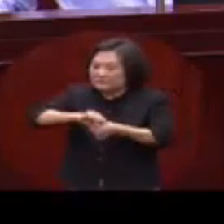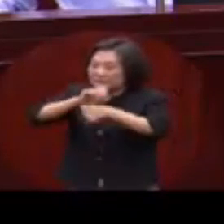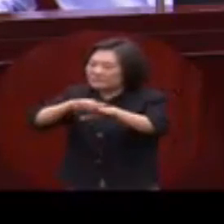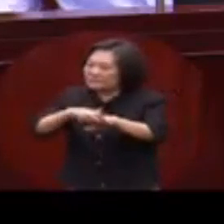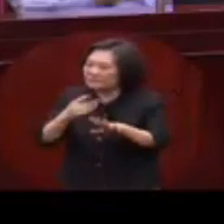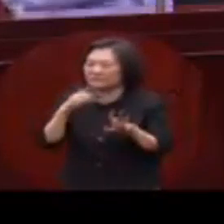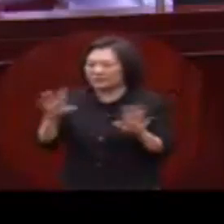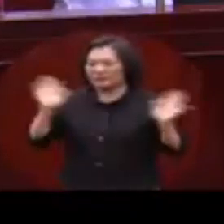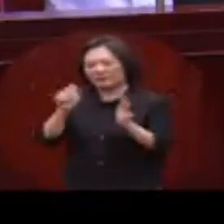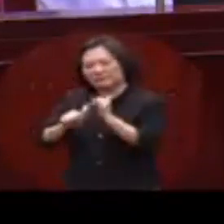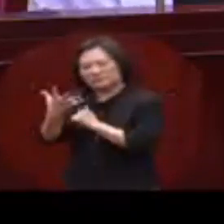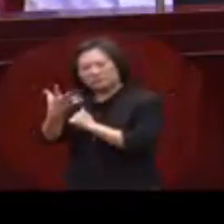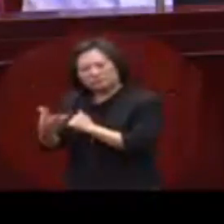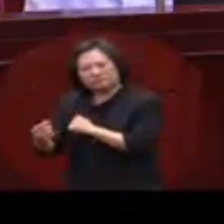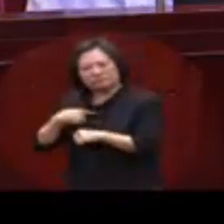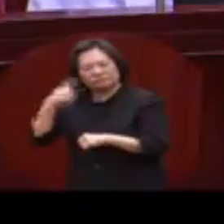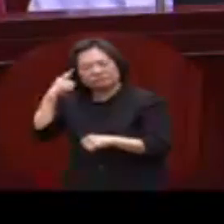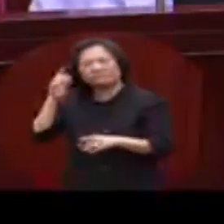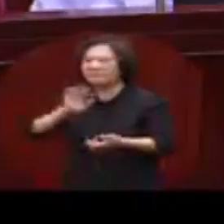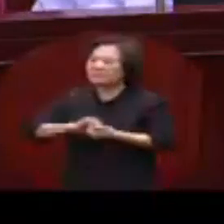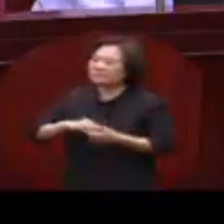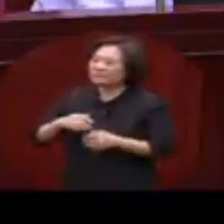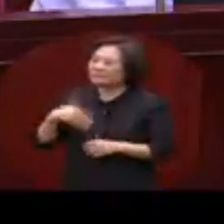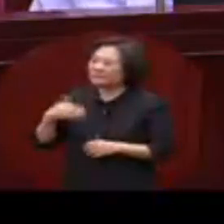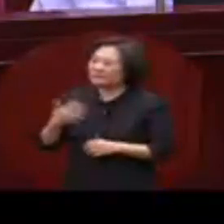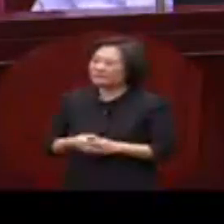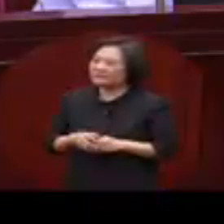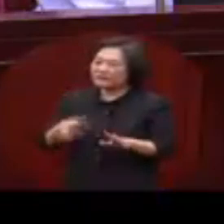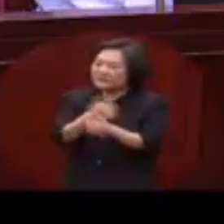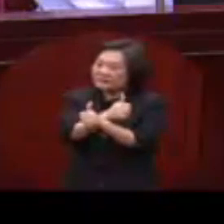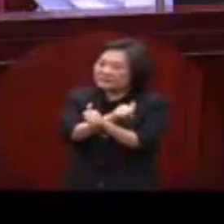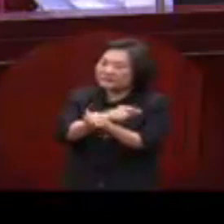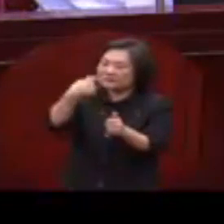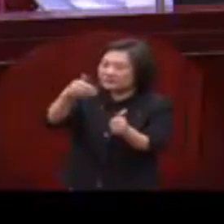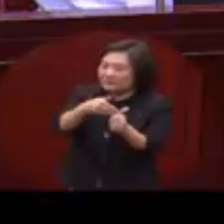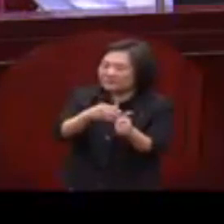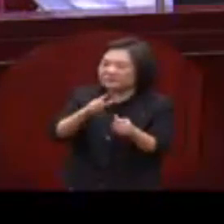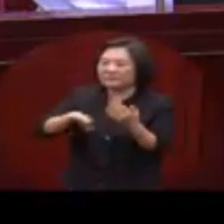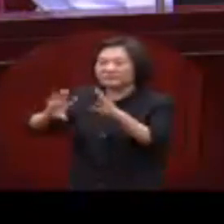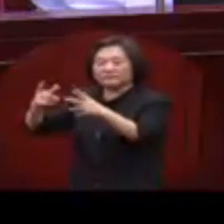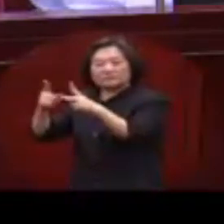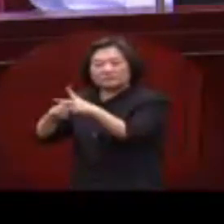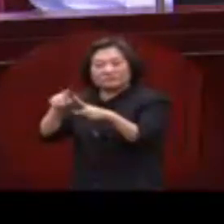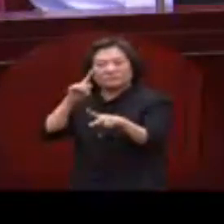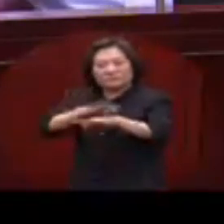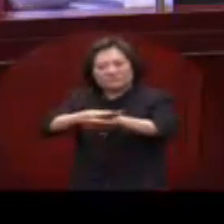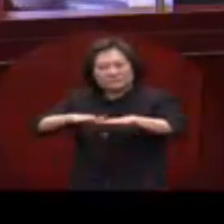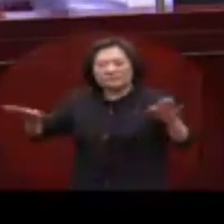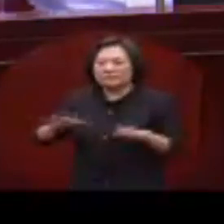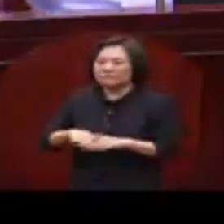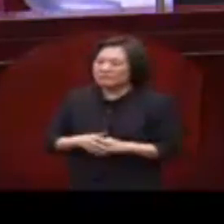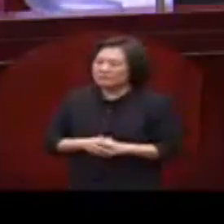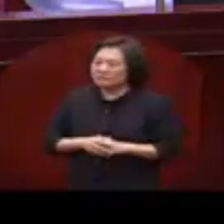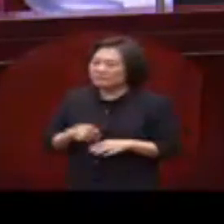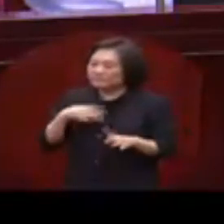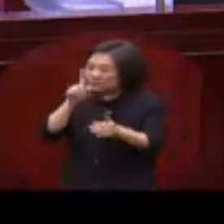子化了，所以我认为大家应该是这样，非学校形态实验教育应该慢慢会平掉了，我想大概就维持那样。那我的目标是